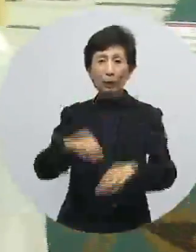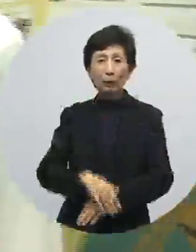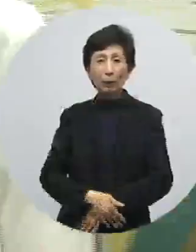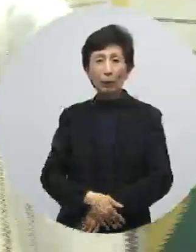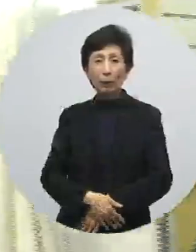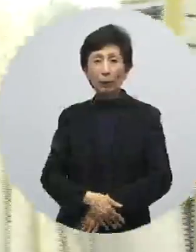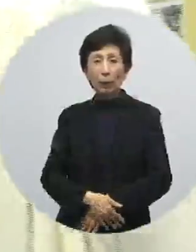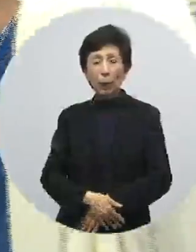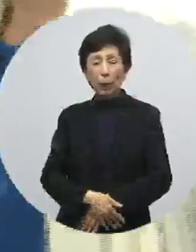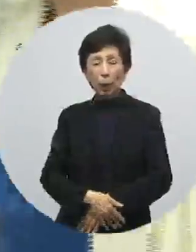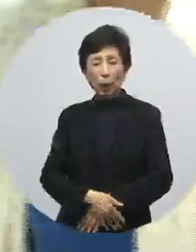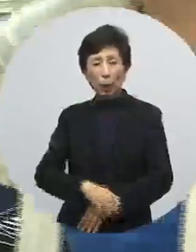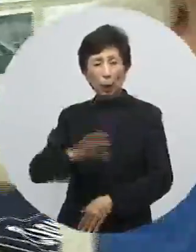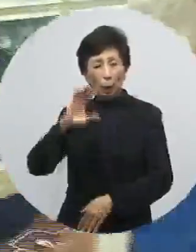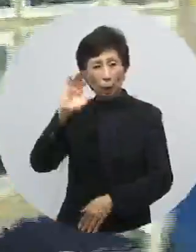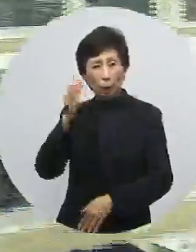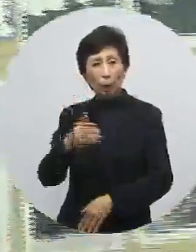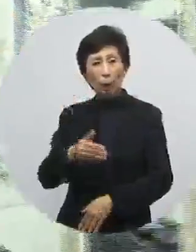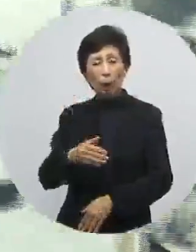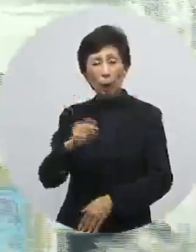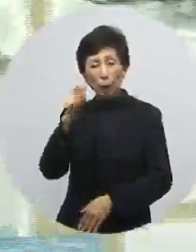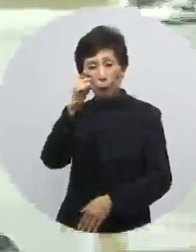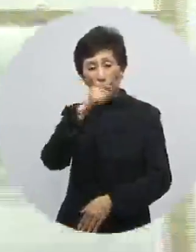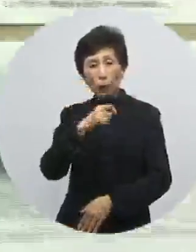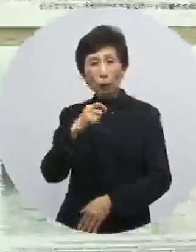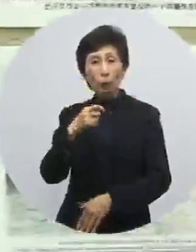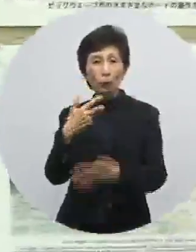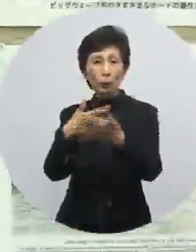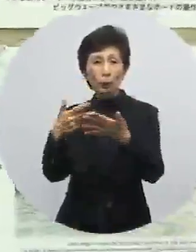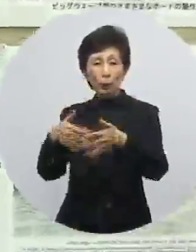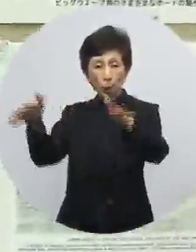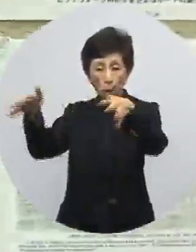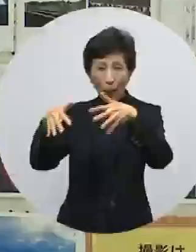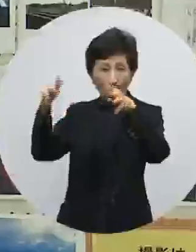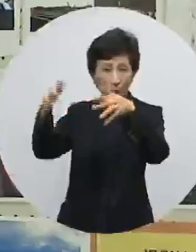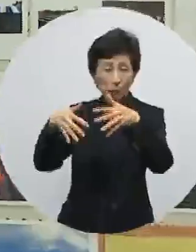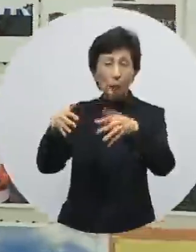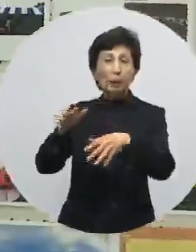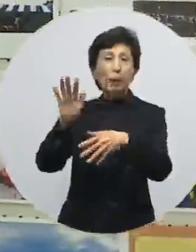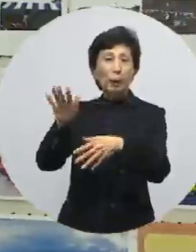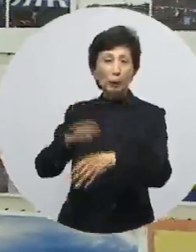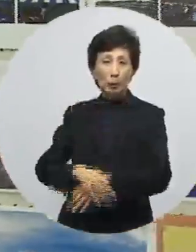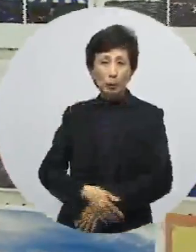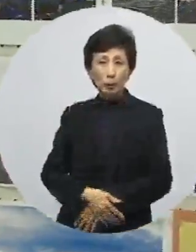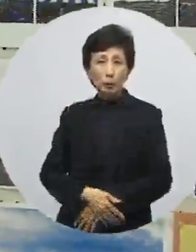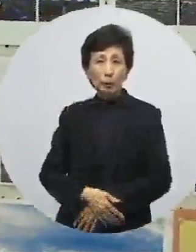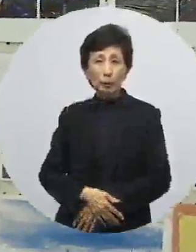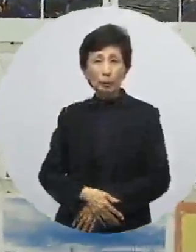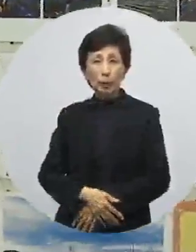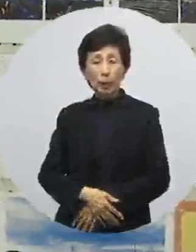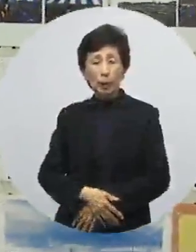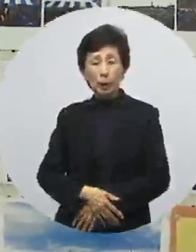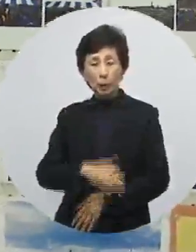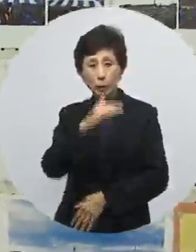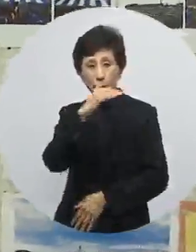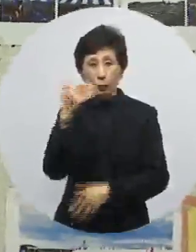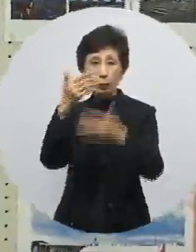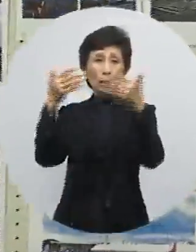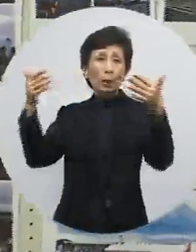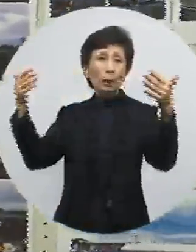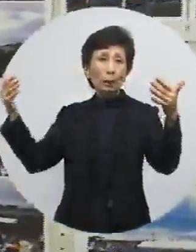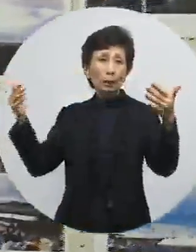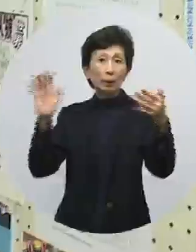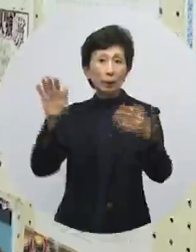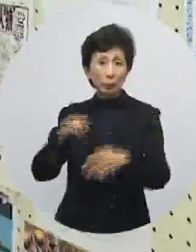本当によくぞこれだけ資料が集められたなっていう感想を持つ見応えたっぷりの展示でし